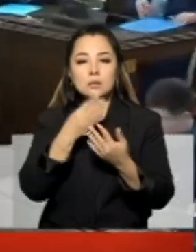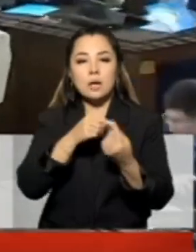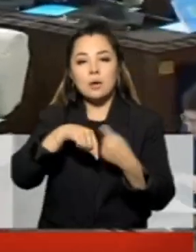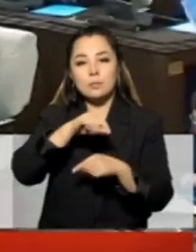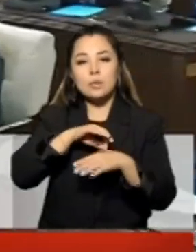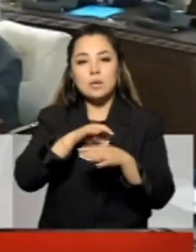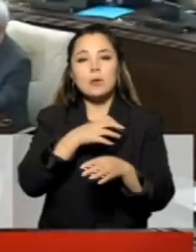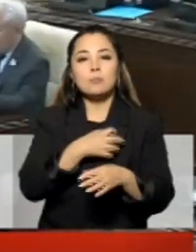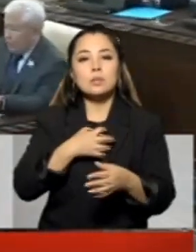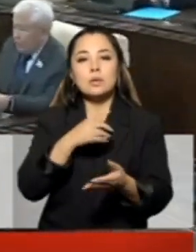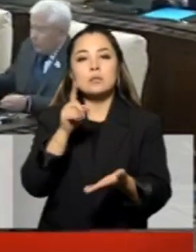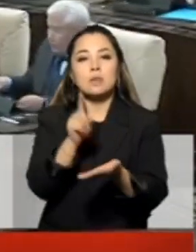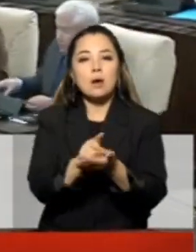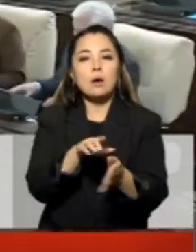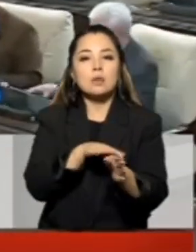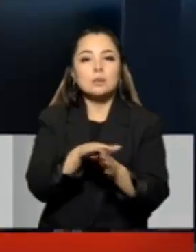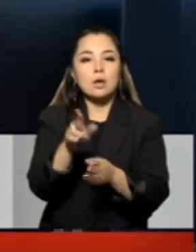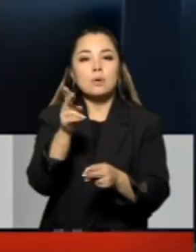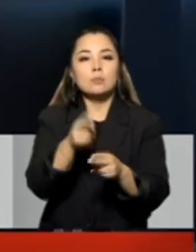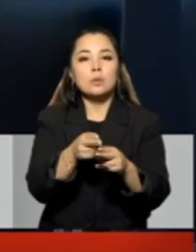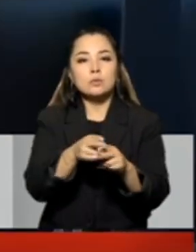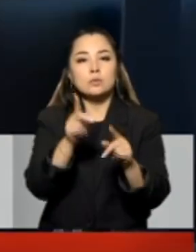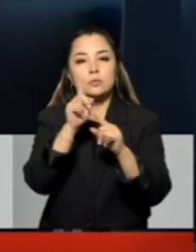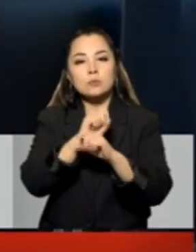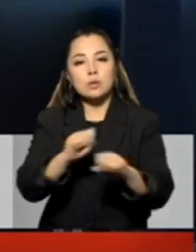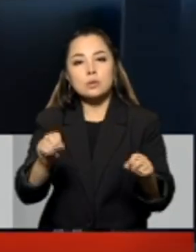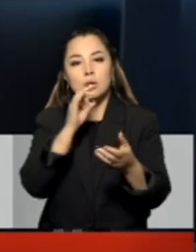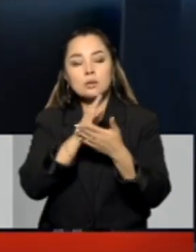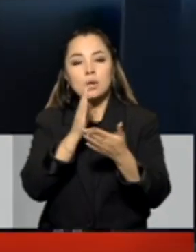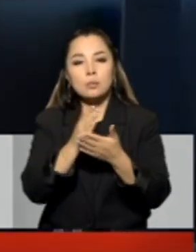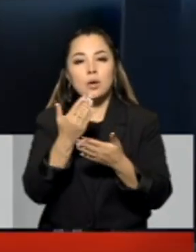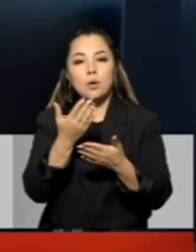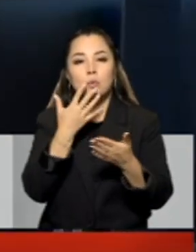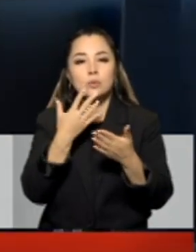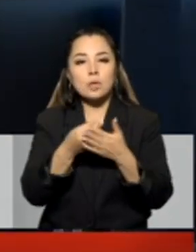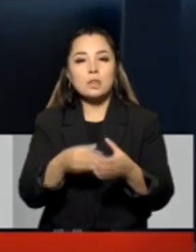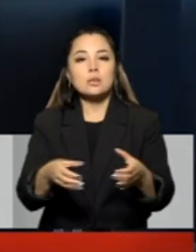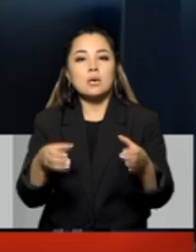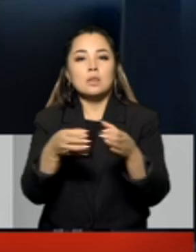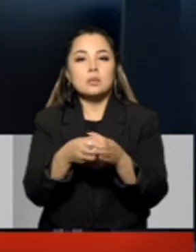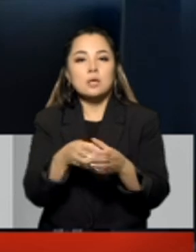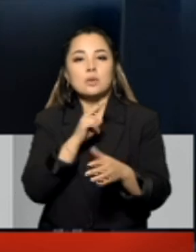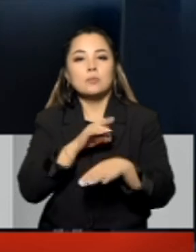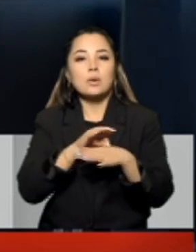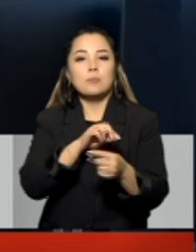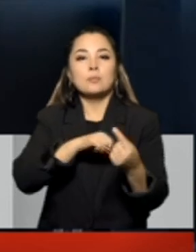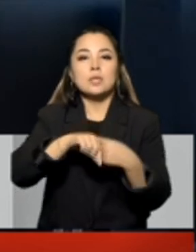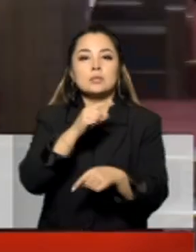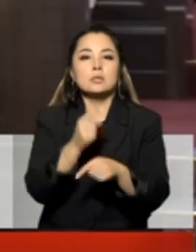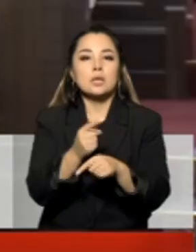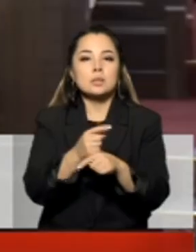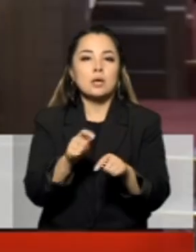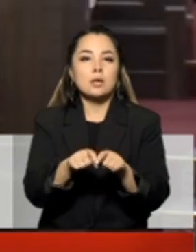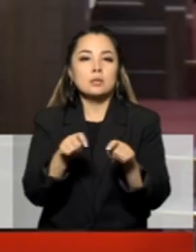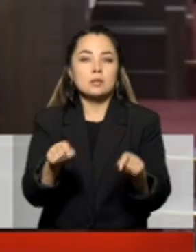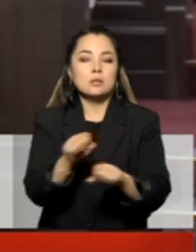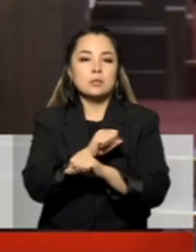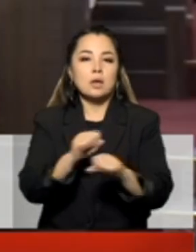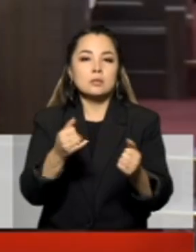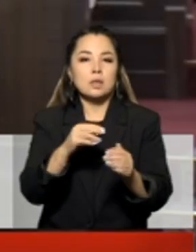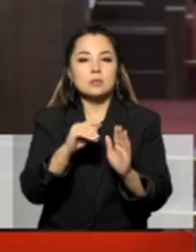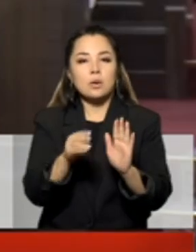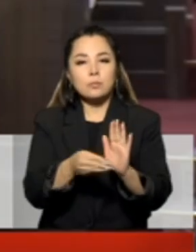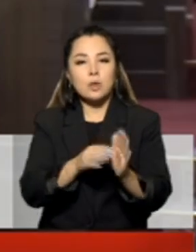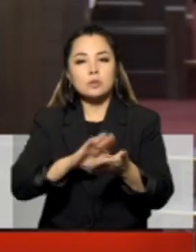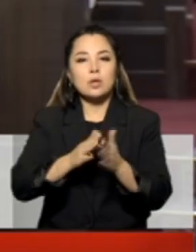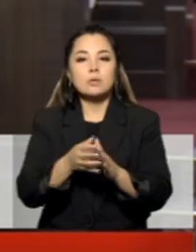кәсібі негізгі міндетін атқаруға кедергі келтірмеуі тиіс. Әрі өз саласынан бизнес ашуға тыйым салынады. Бұл сыбайлас